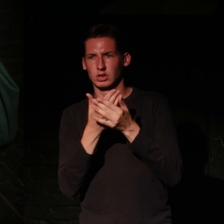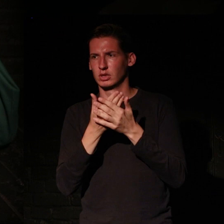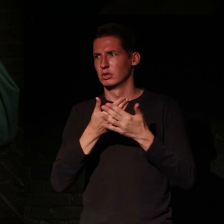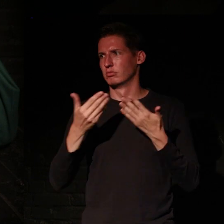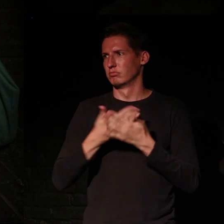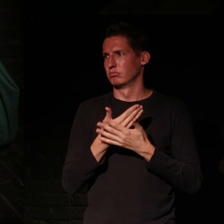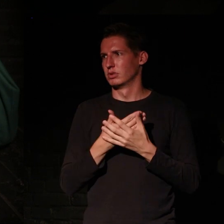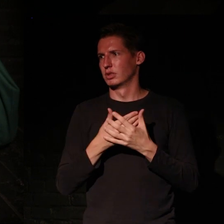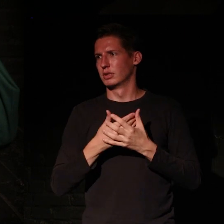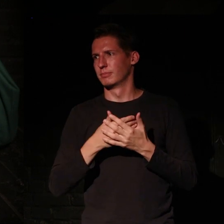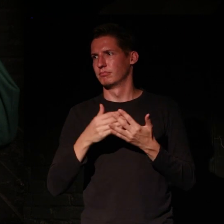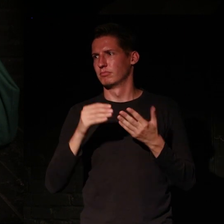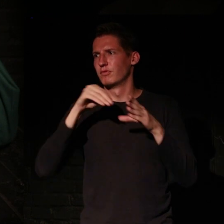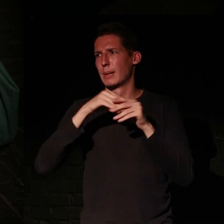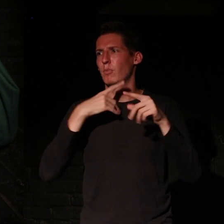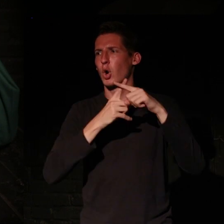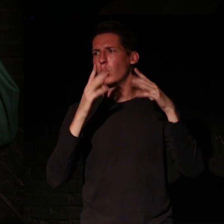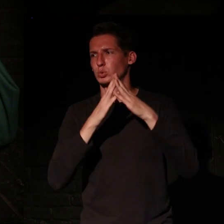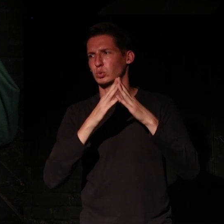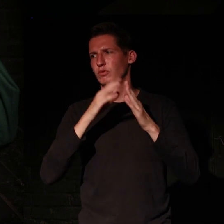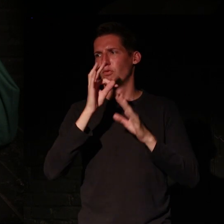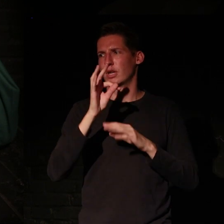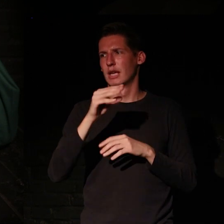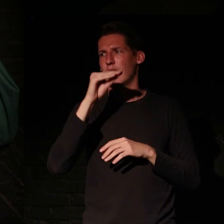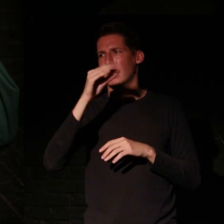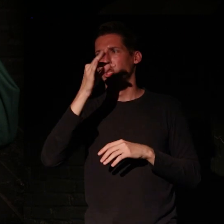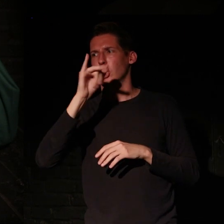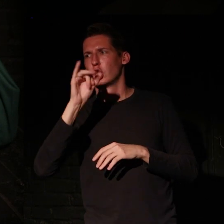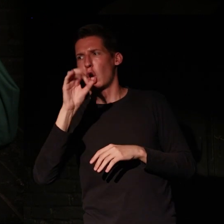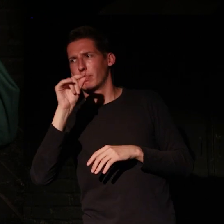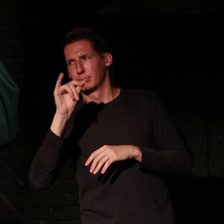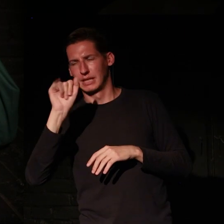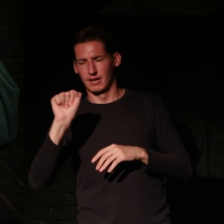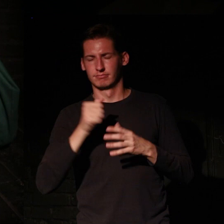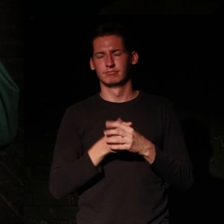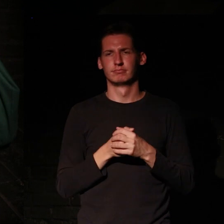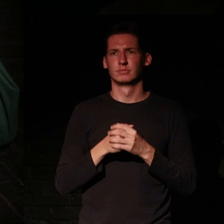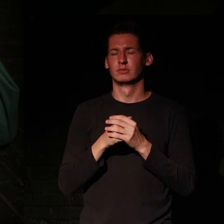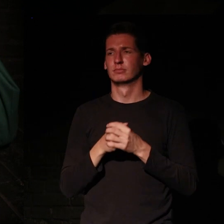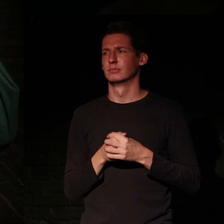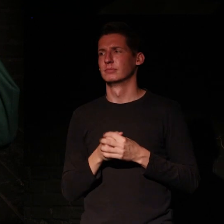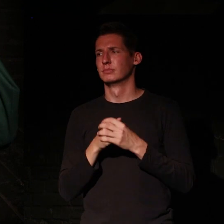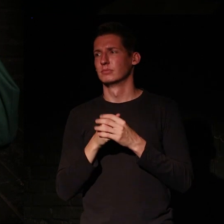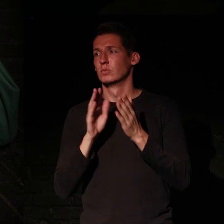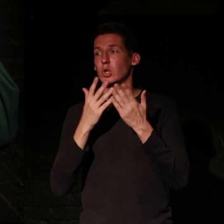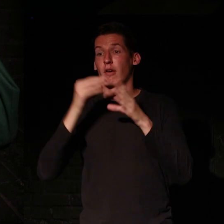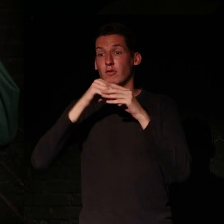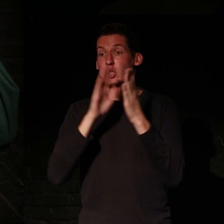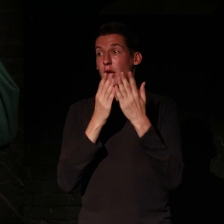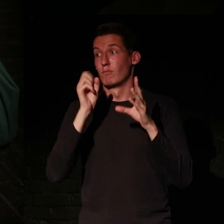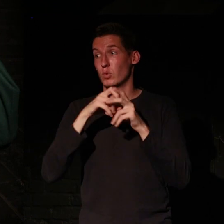etiopskim, dlatego że tam wchodzą księgi, które nawet cytowane są w Nowym Testamencie,